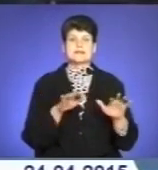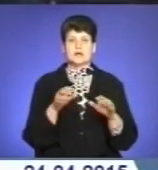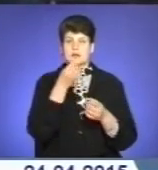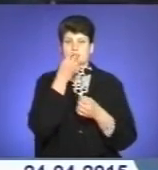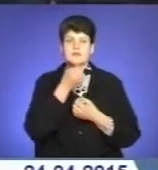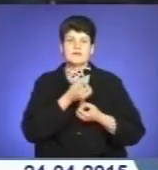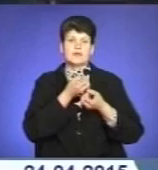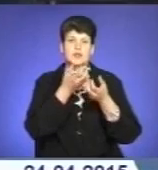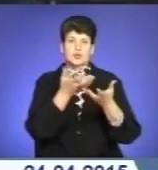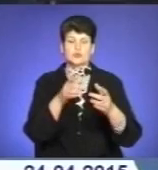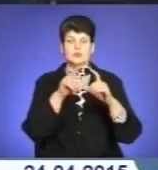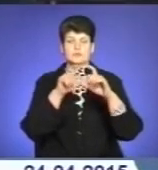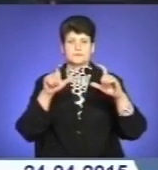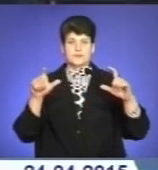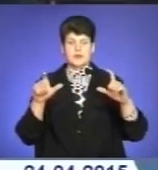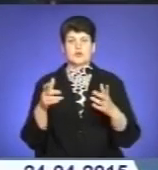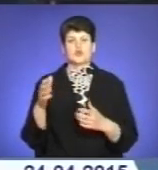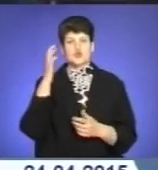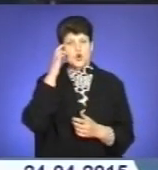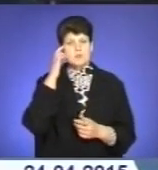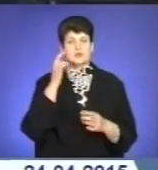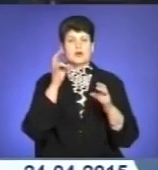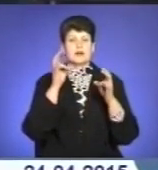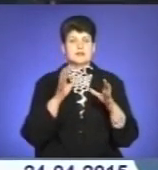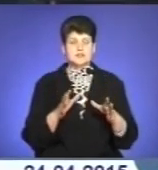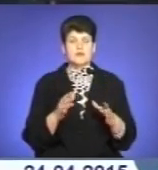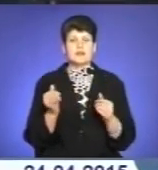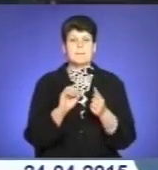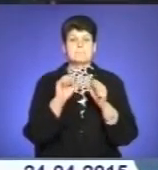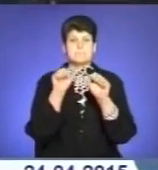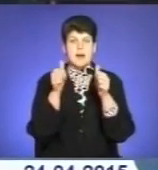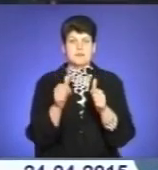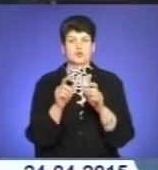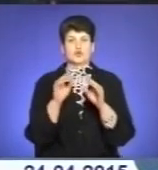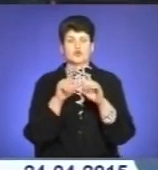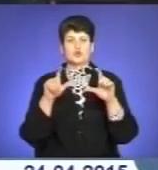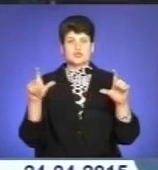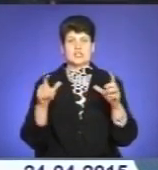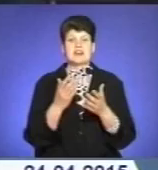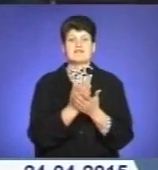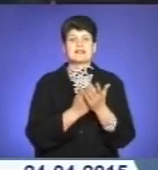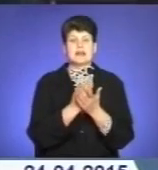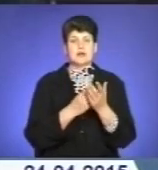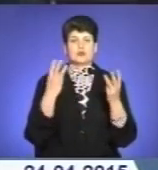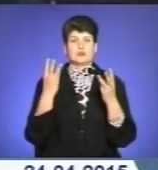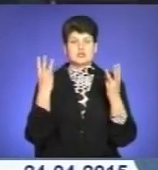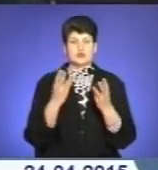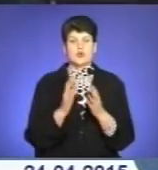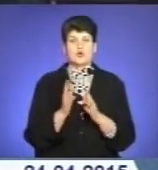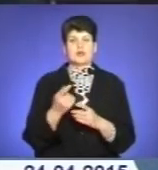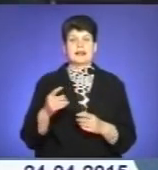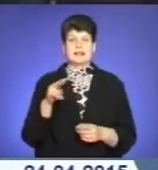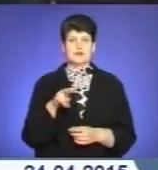до меморіального комплексу жертвам Чорнобильської катастрофи та до пам'ятної дошки ветерану пожежної охорони органів внутрішніх справ